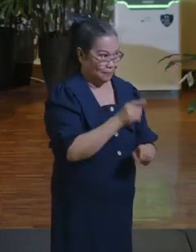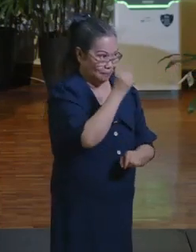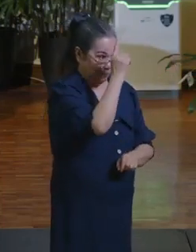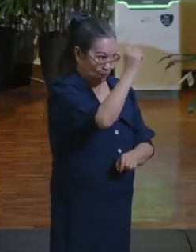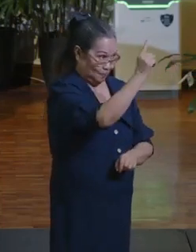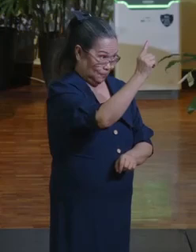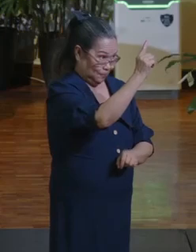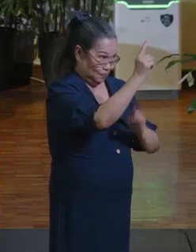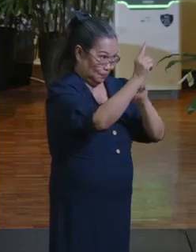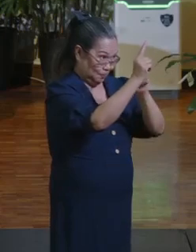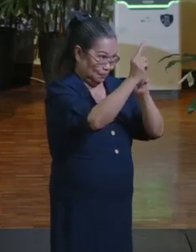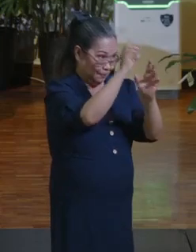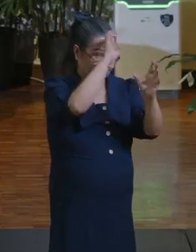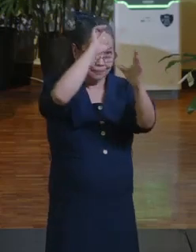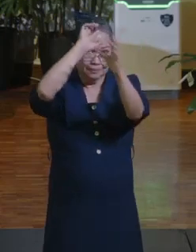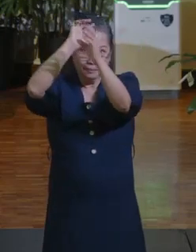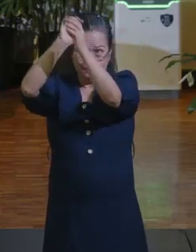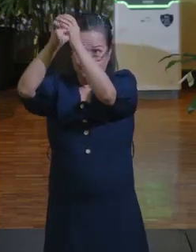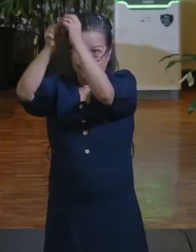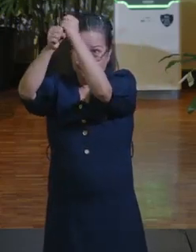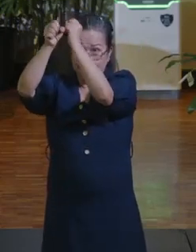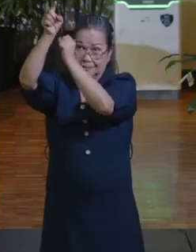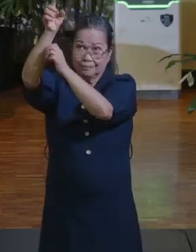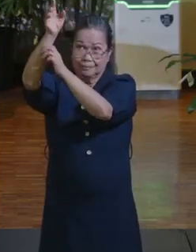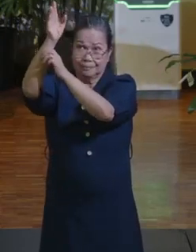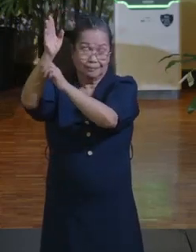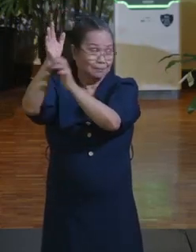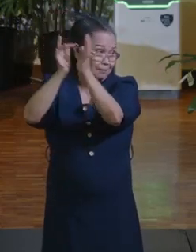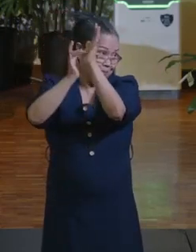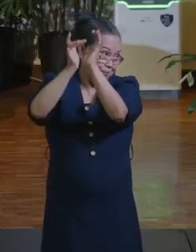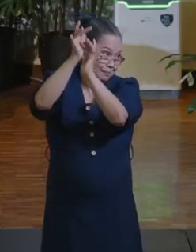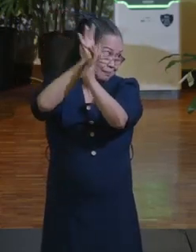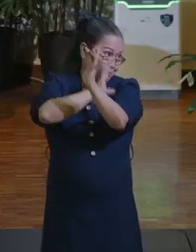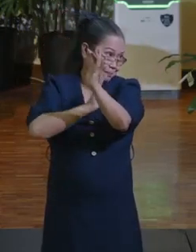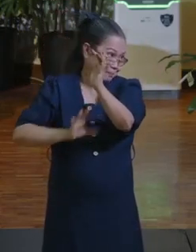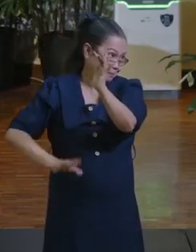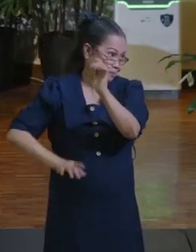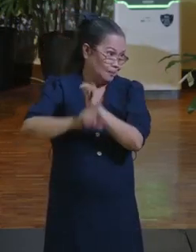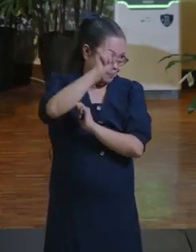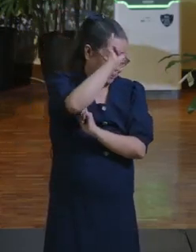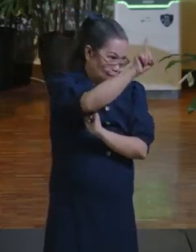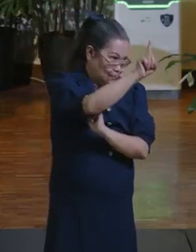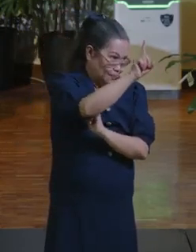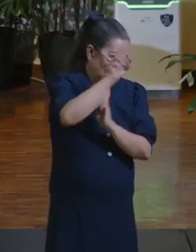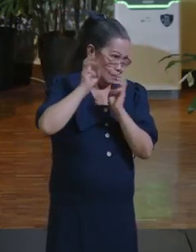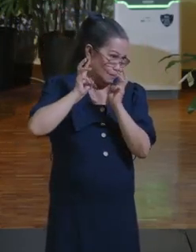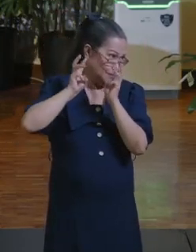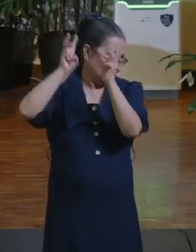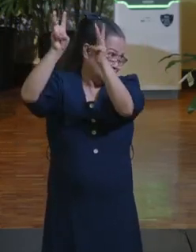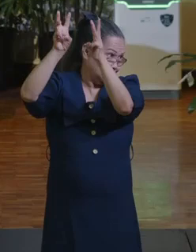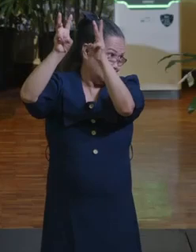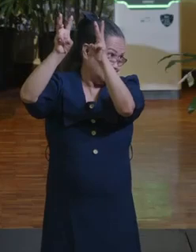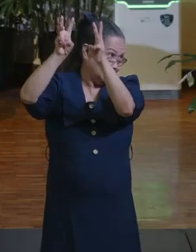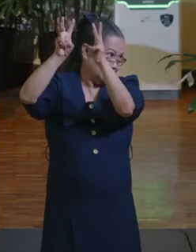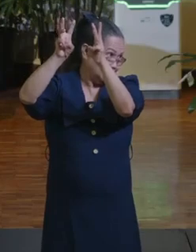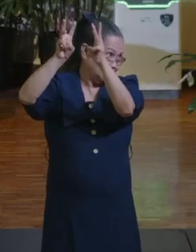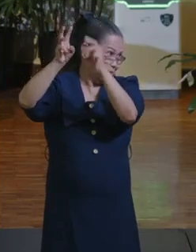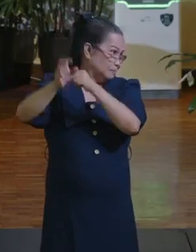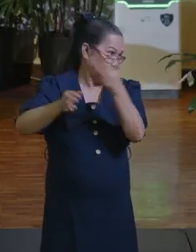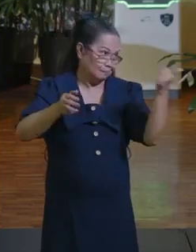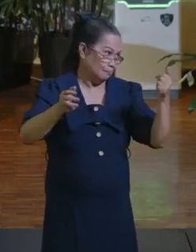Tanging ang pananampalataya lamang kay Jesus lamang ang tanging